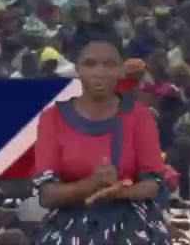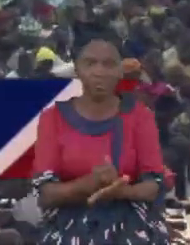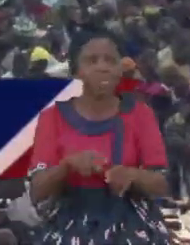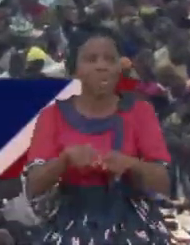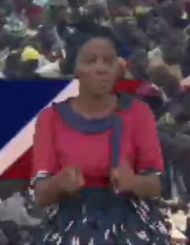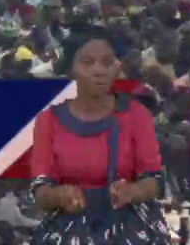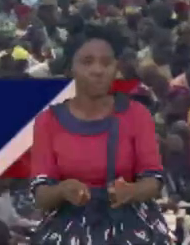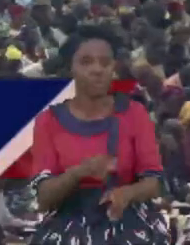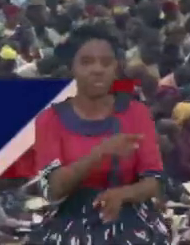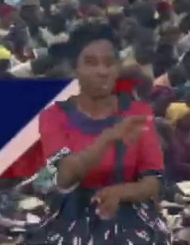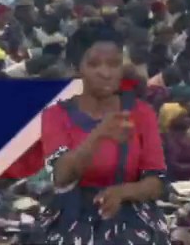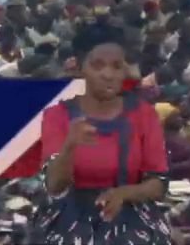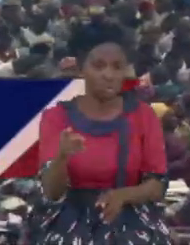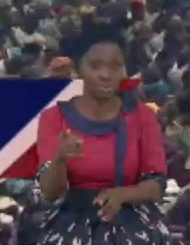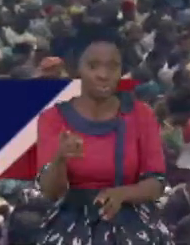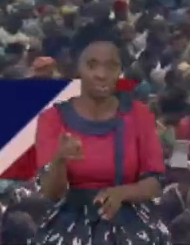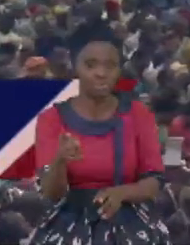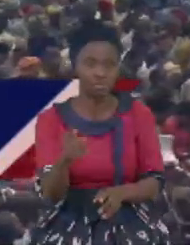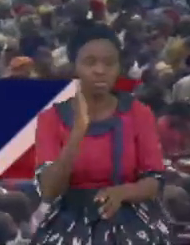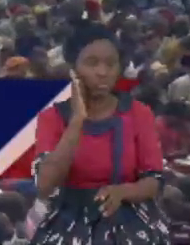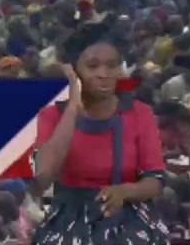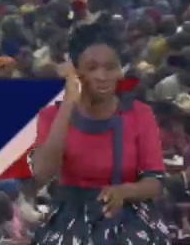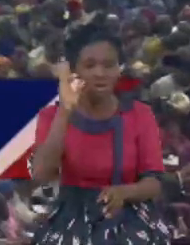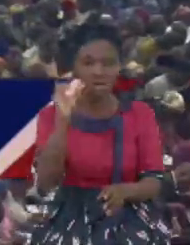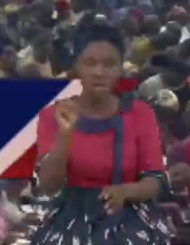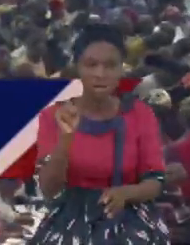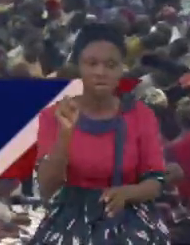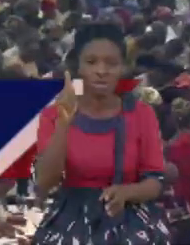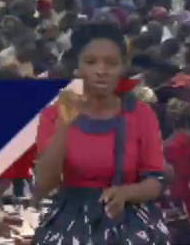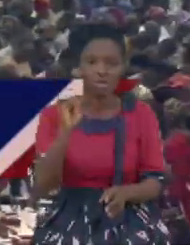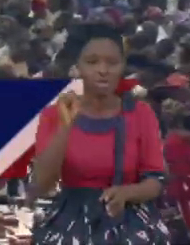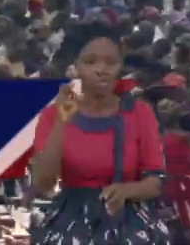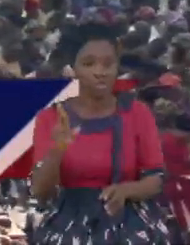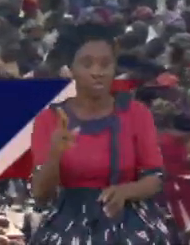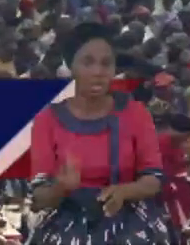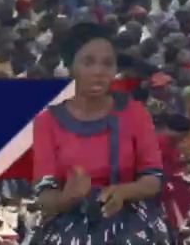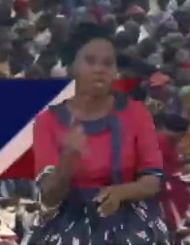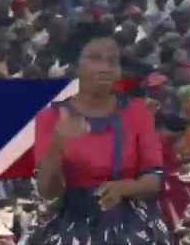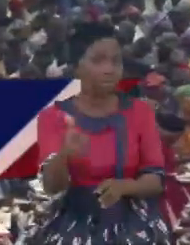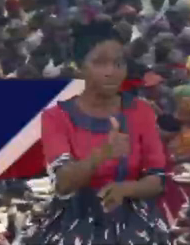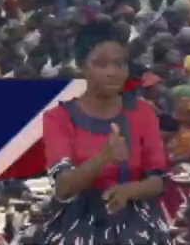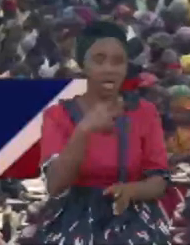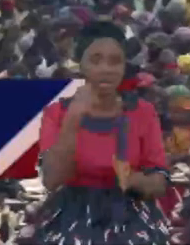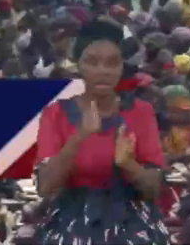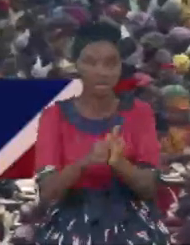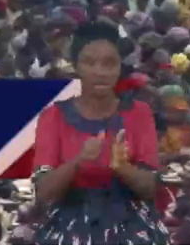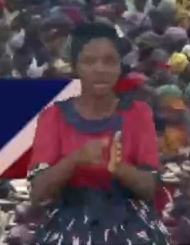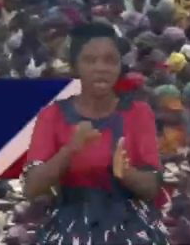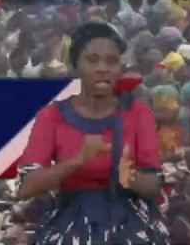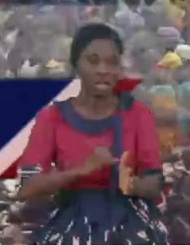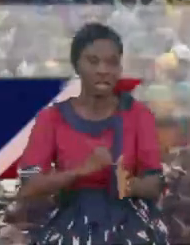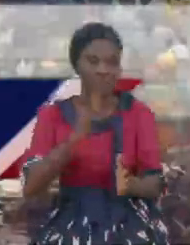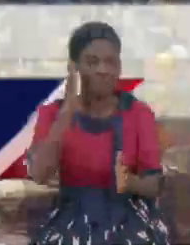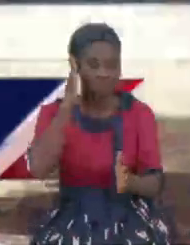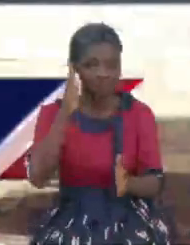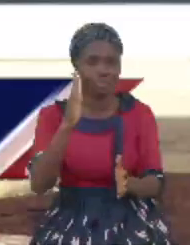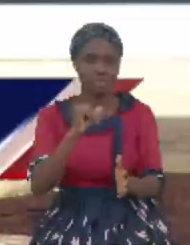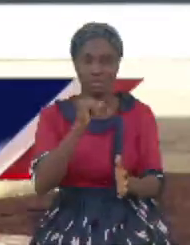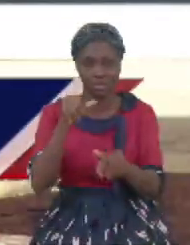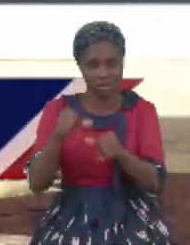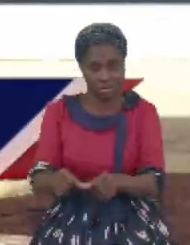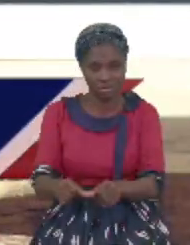fera. Mais vous devez vous réveiller et vous dites que je ne vais pas encore